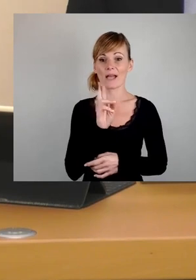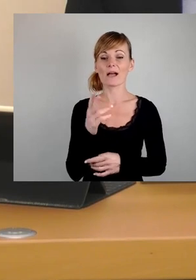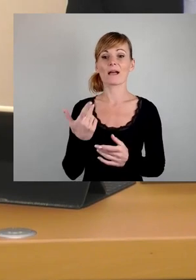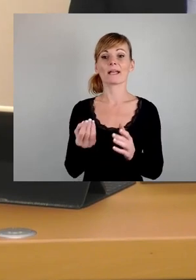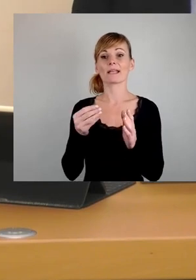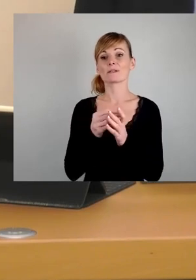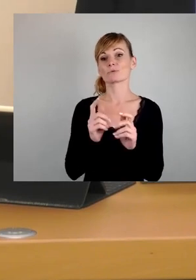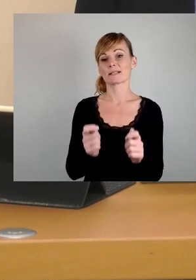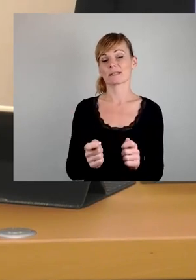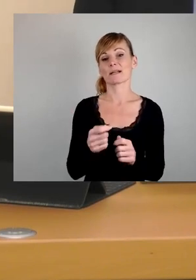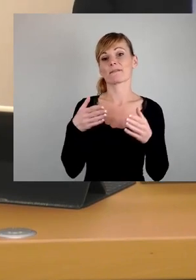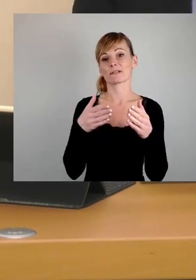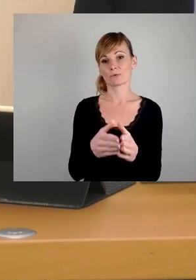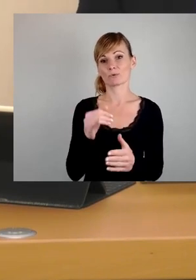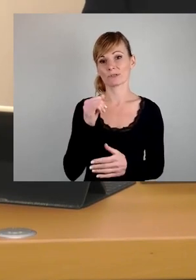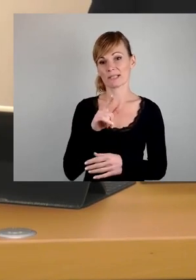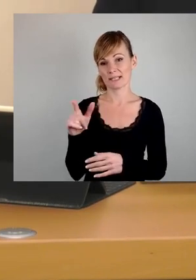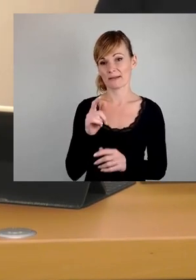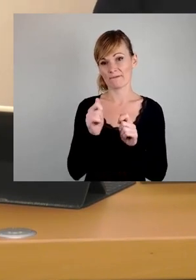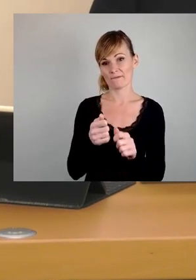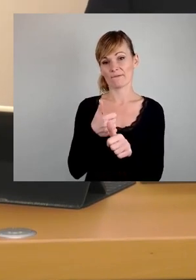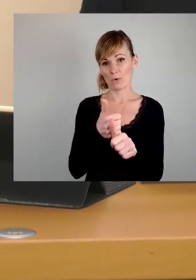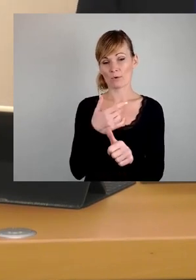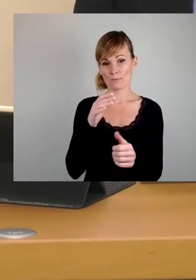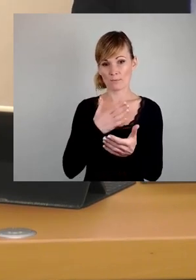Fraktion Die Linke folgen möchte, den bitte ich jetzt um Stimmzeichen.